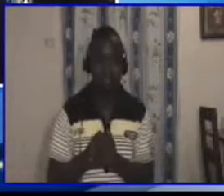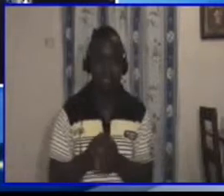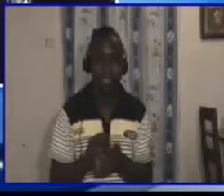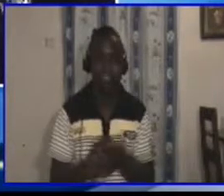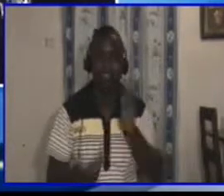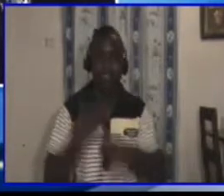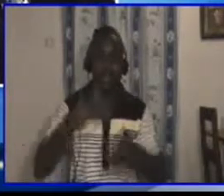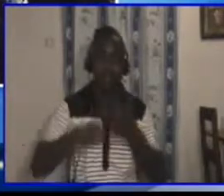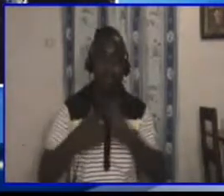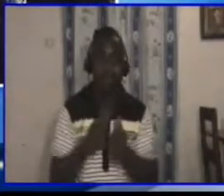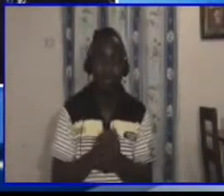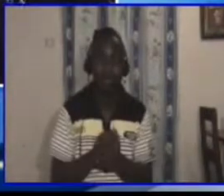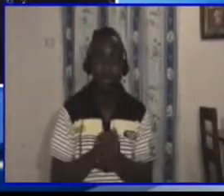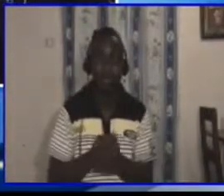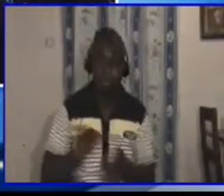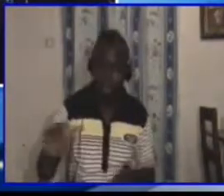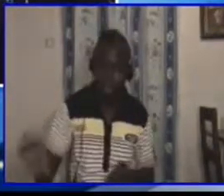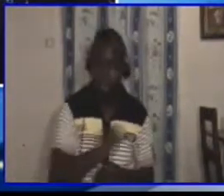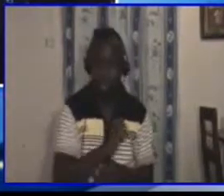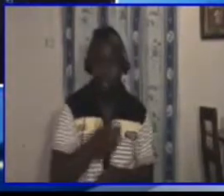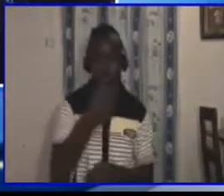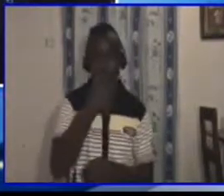così miei cari amici